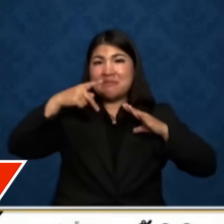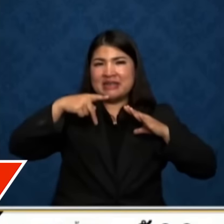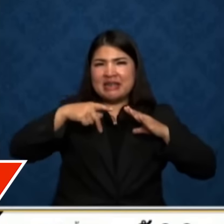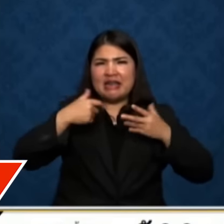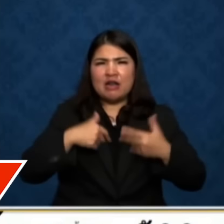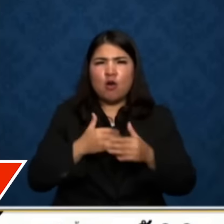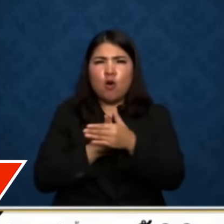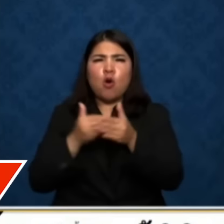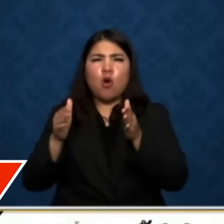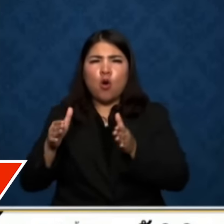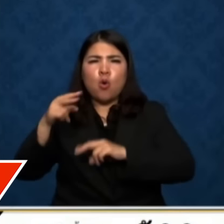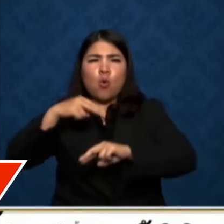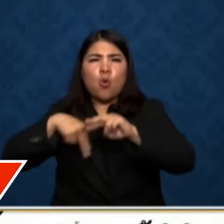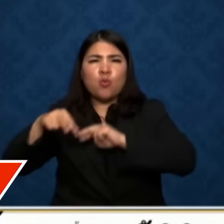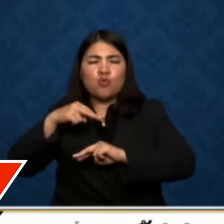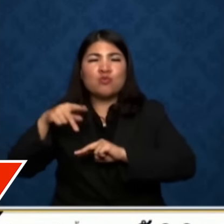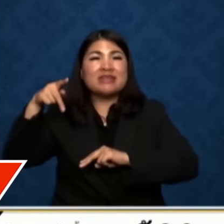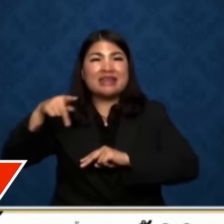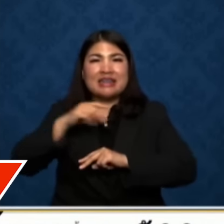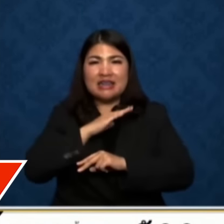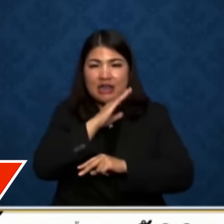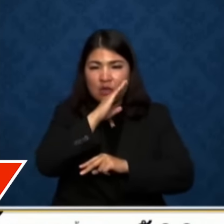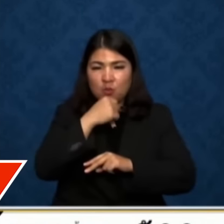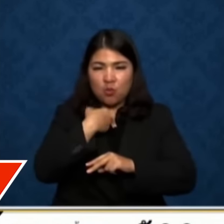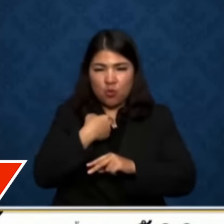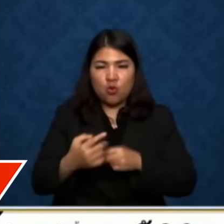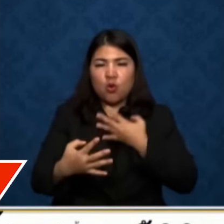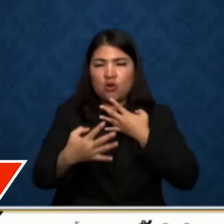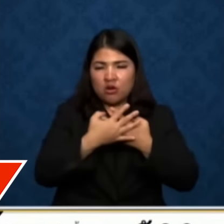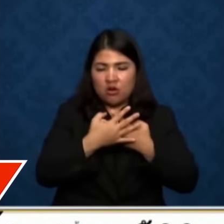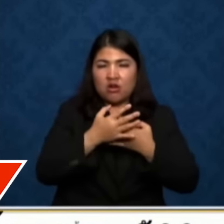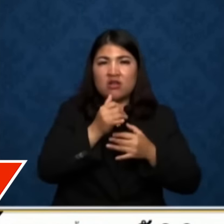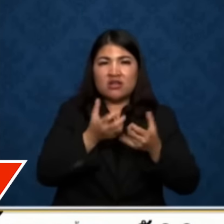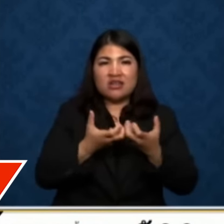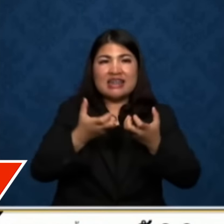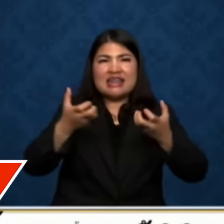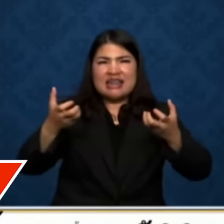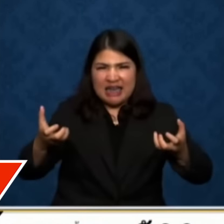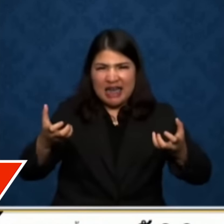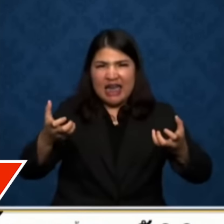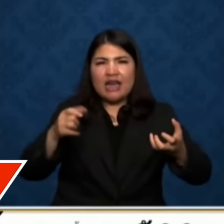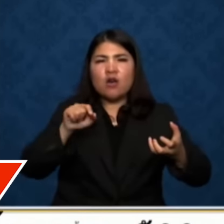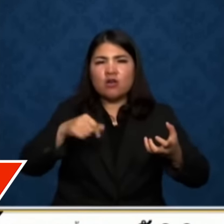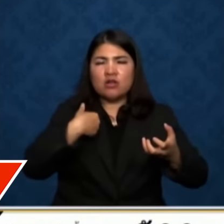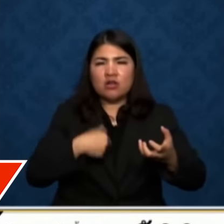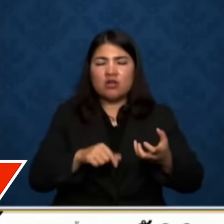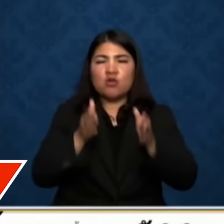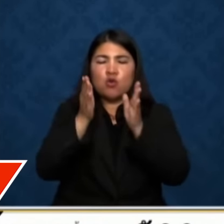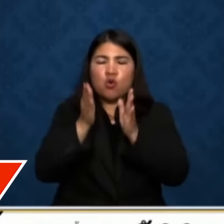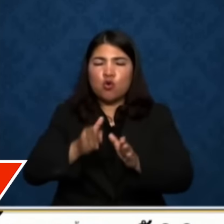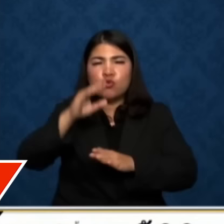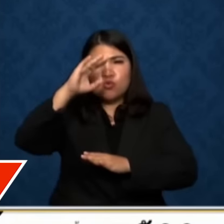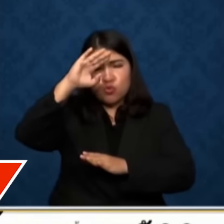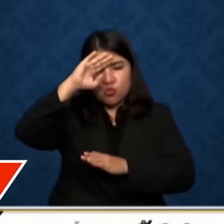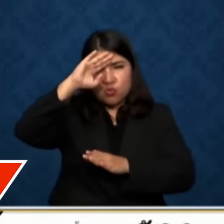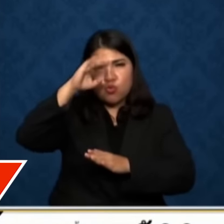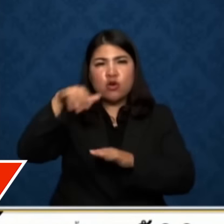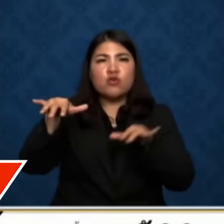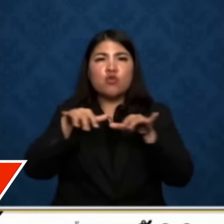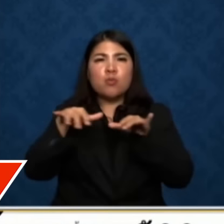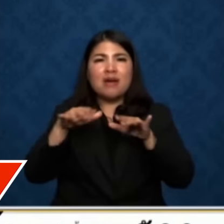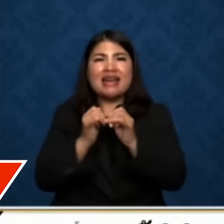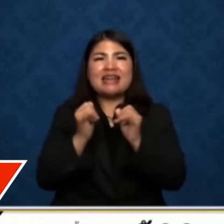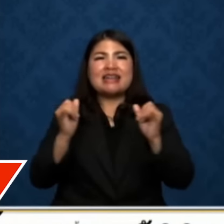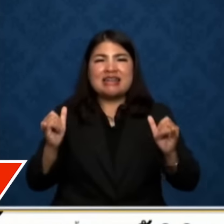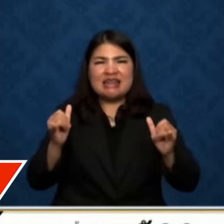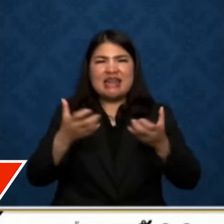เศษครับตามกฎหมายเนี่ยบอกว่าห้ามผู้ต้องขังเข้าอยู่ในห้องพักพิเศษที่แยกห่างจากผู้ป่วยทั่วไปทำไม่ได้แต่ก